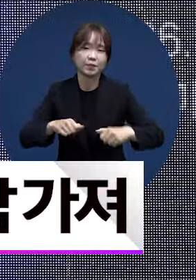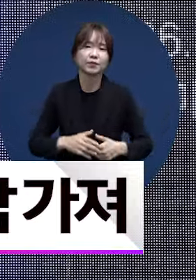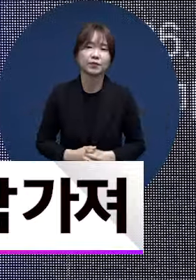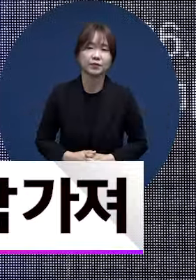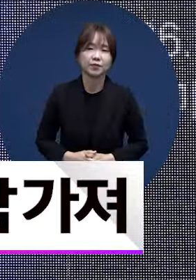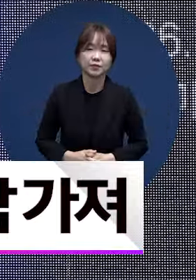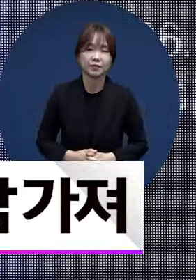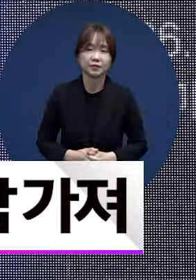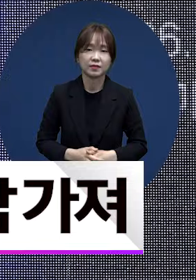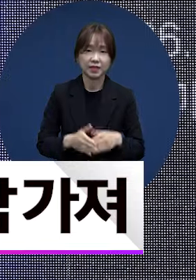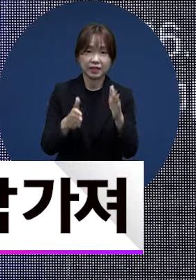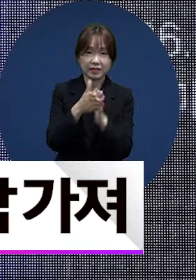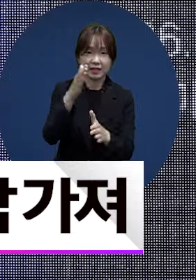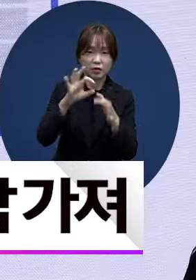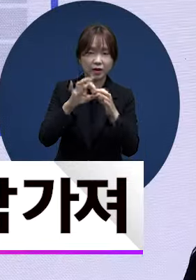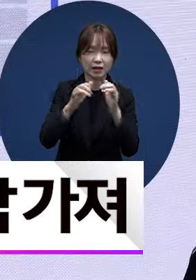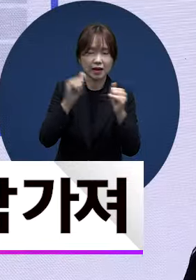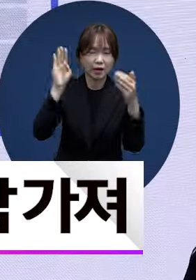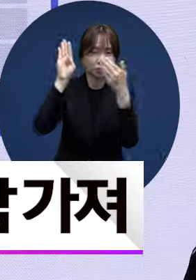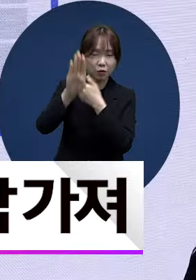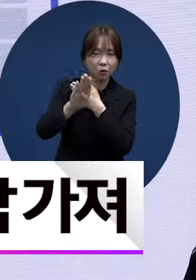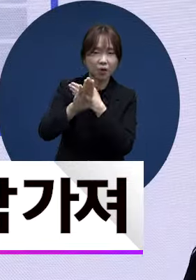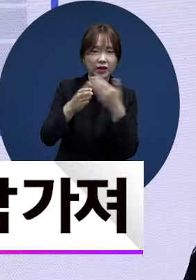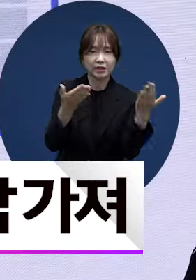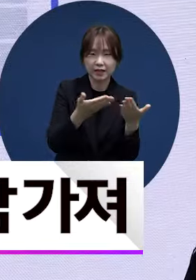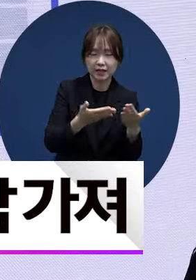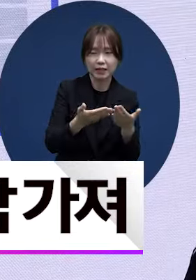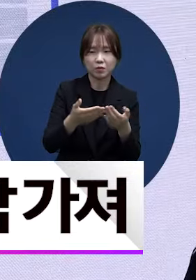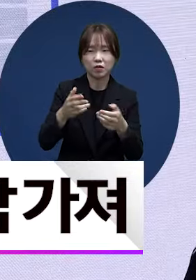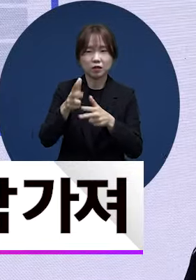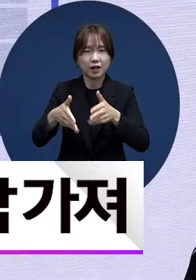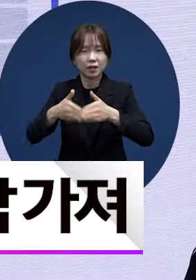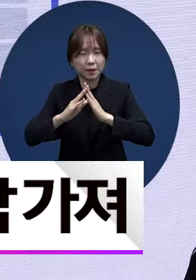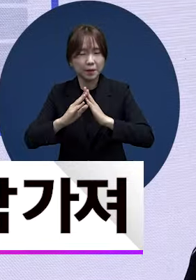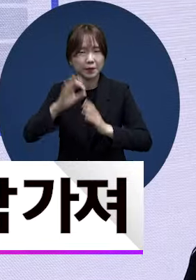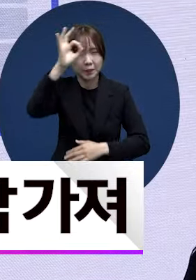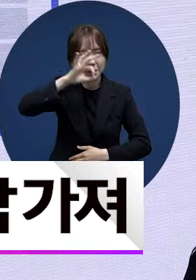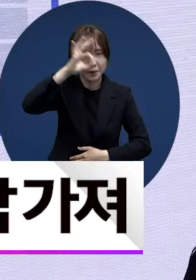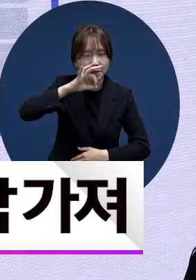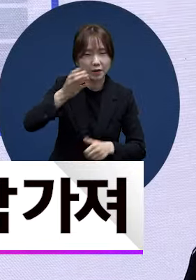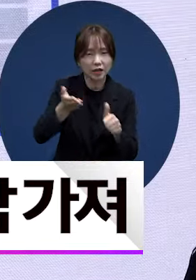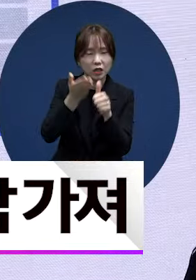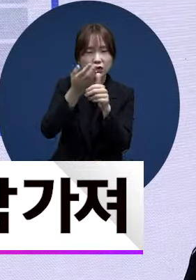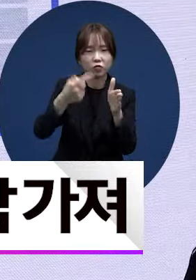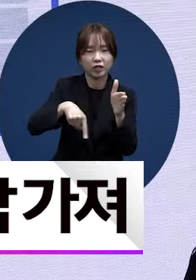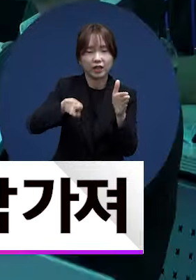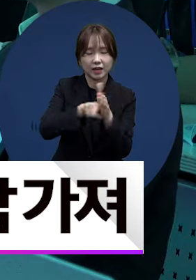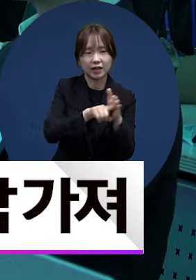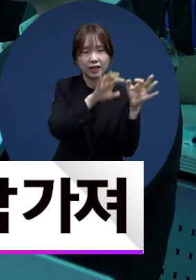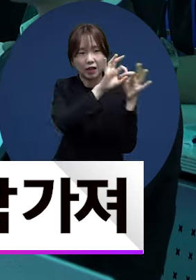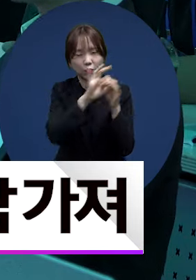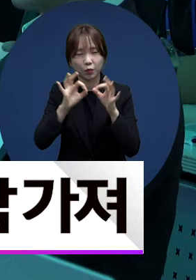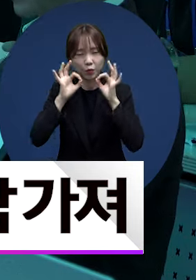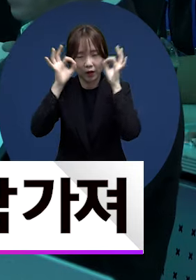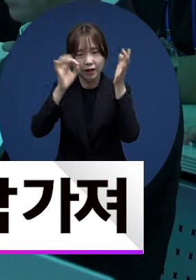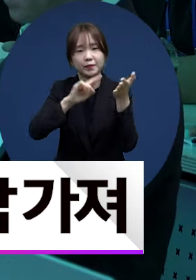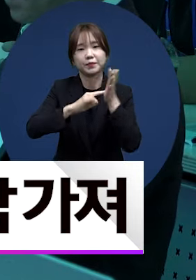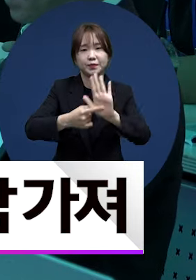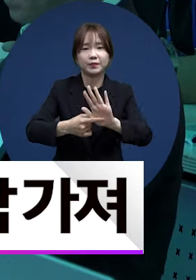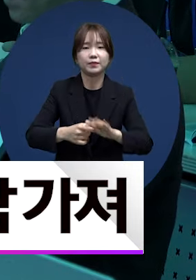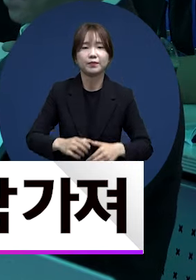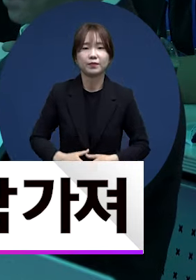더욱 활기를 띄었습니다. 시 관계자는 앞으로도 스타트업 및 창업기업의 발굴과 육성을 위해 지속적으로 노력할